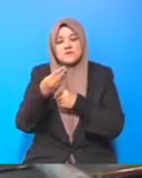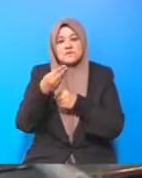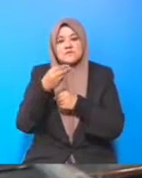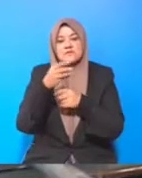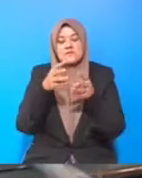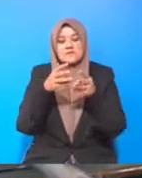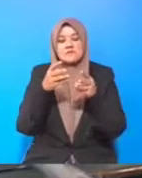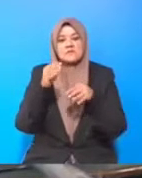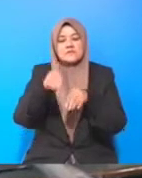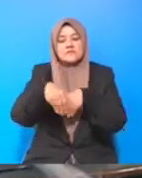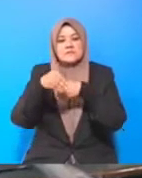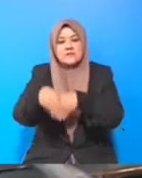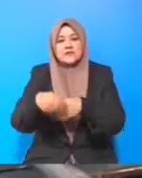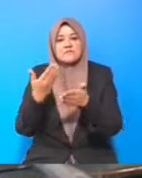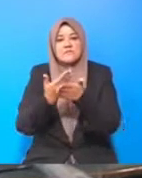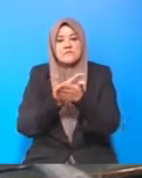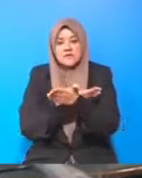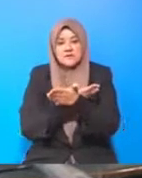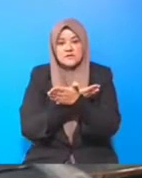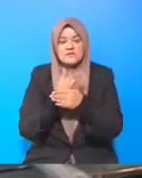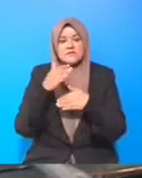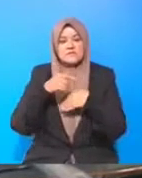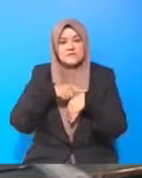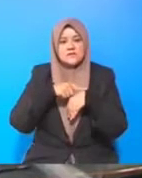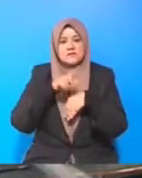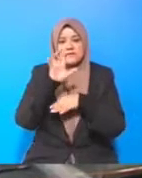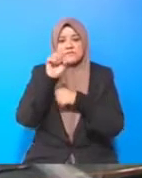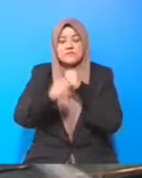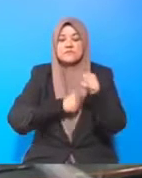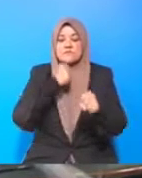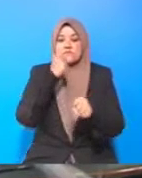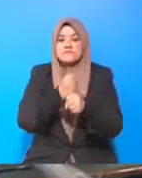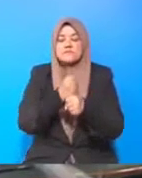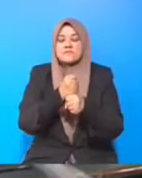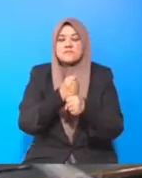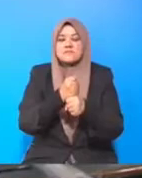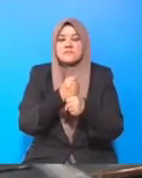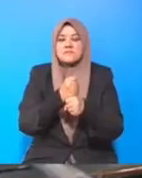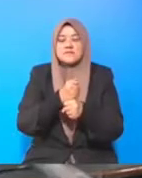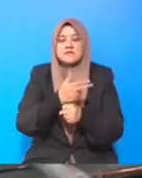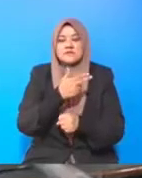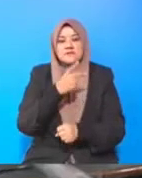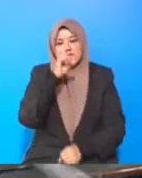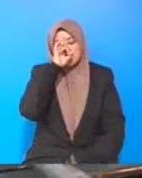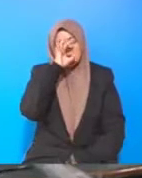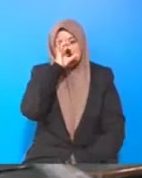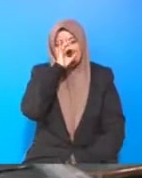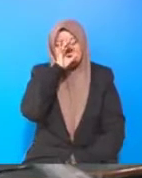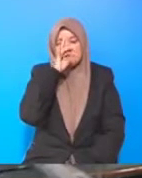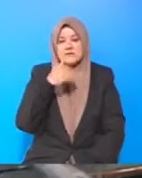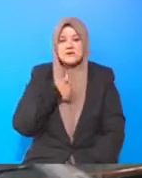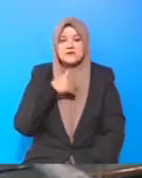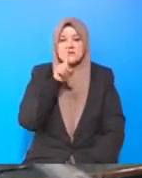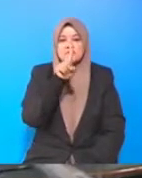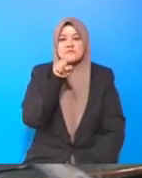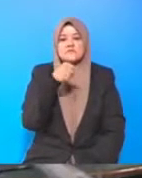warisi tanaman baru dalam jangka base 50 tahun India menghasilkannya